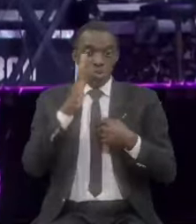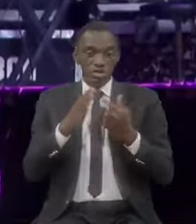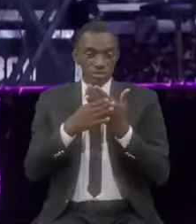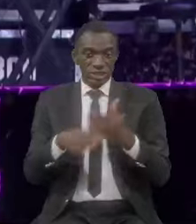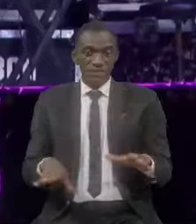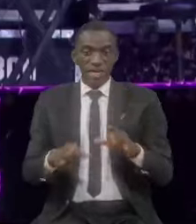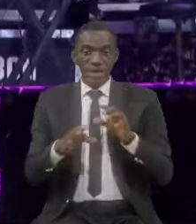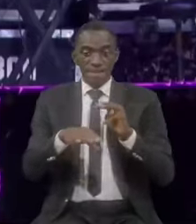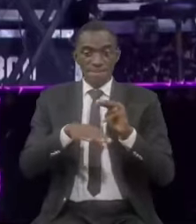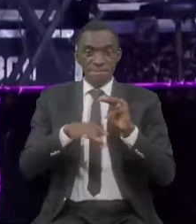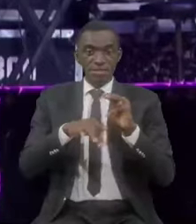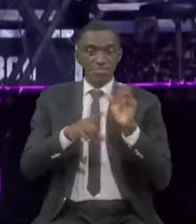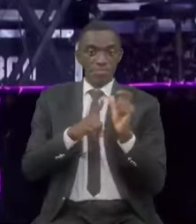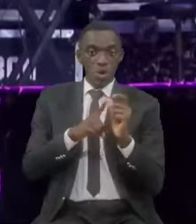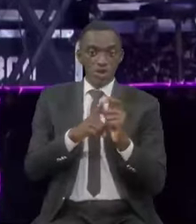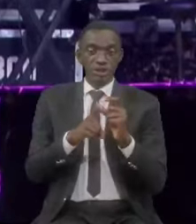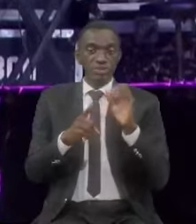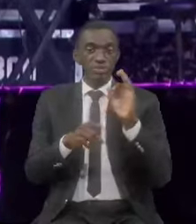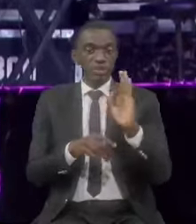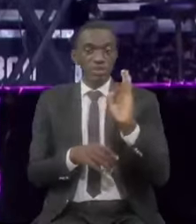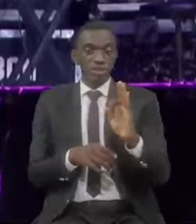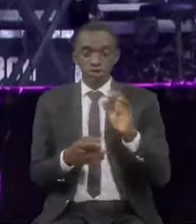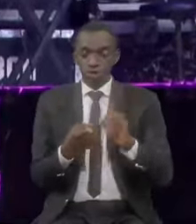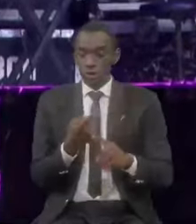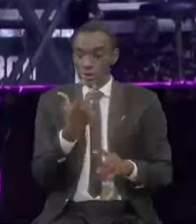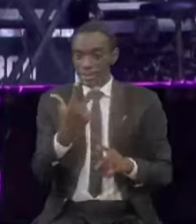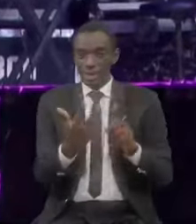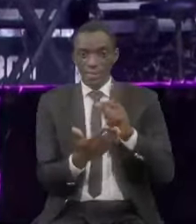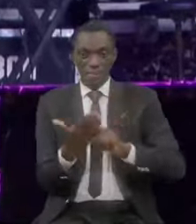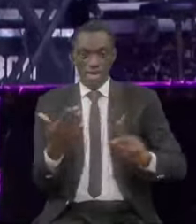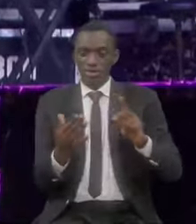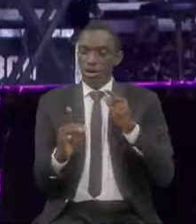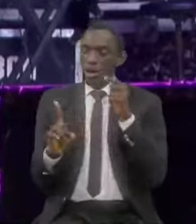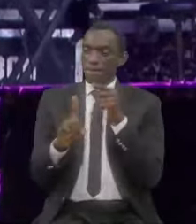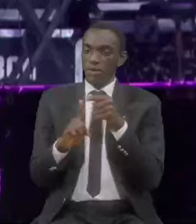Le message est subdivisé en trois parties.